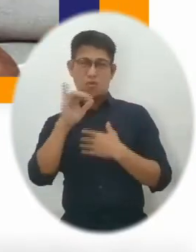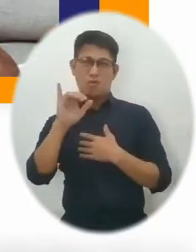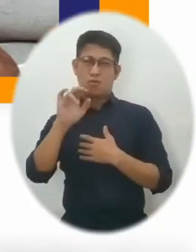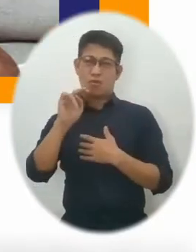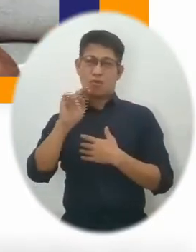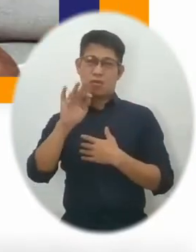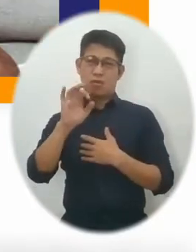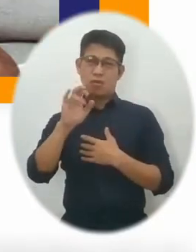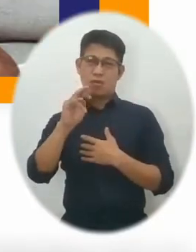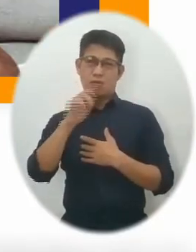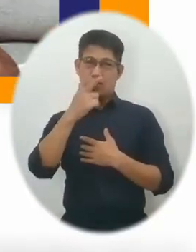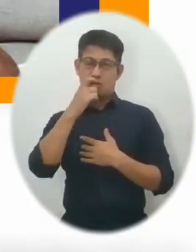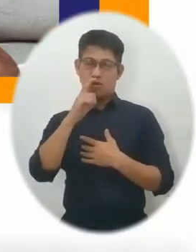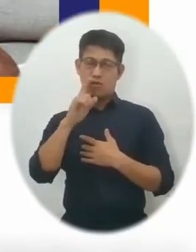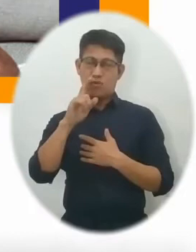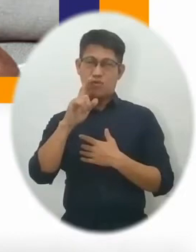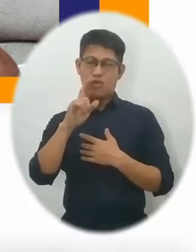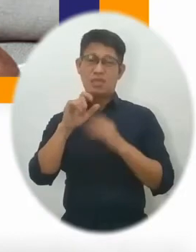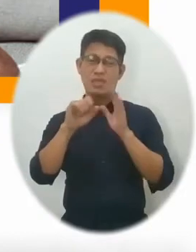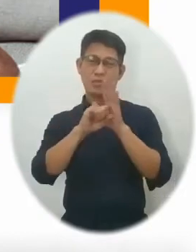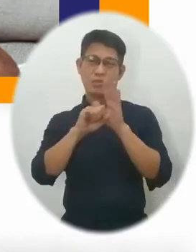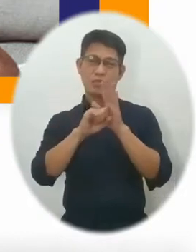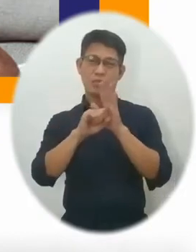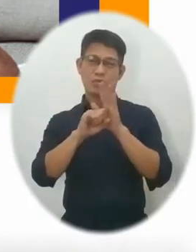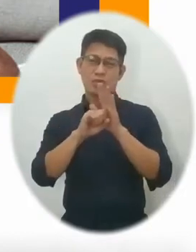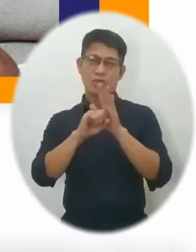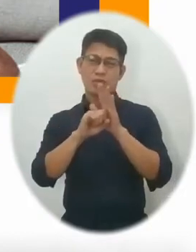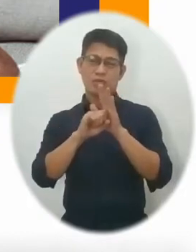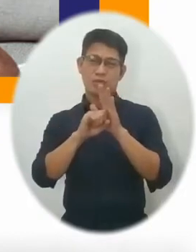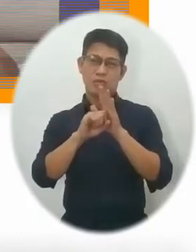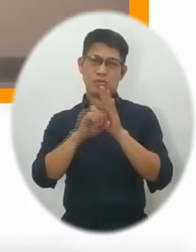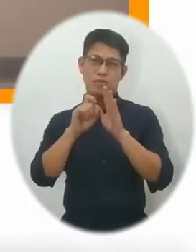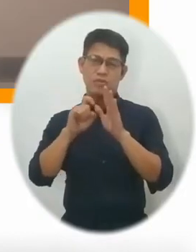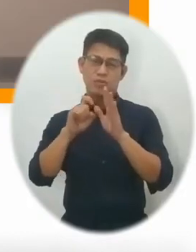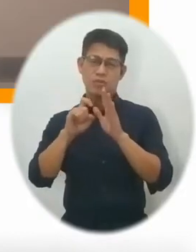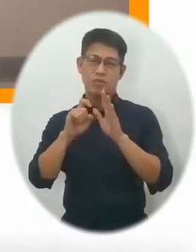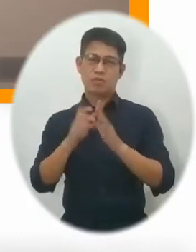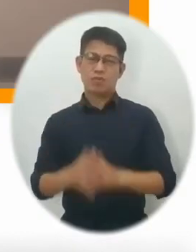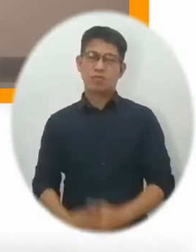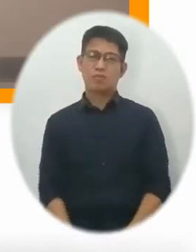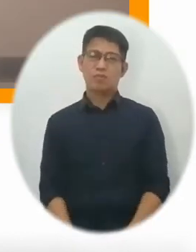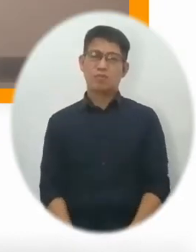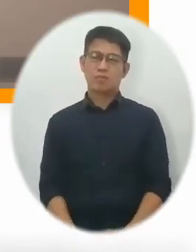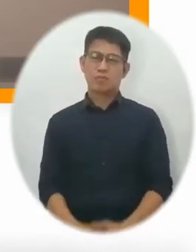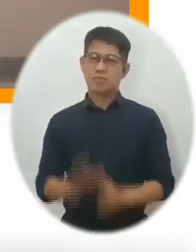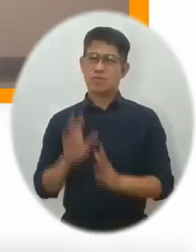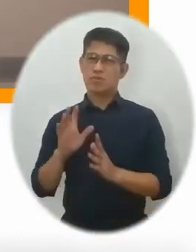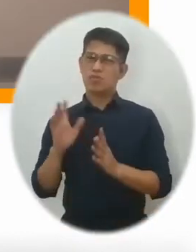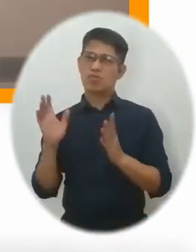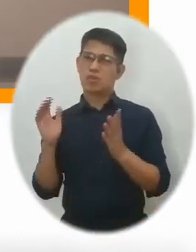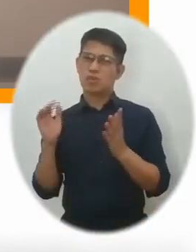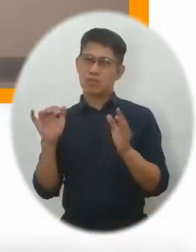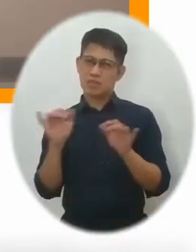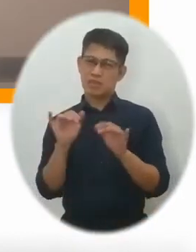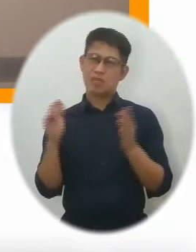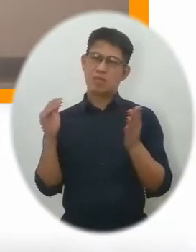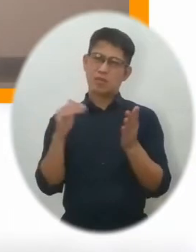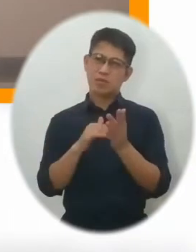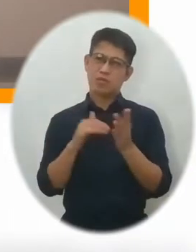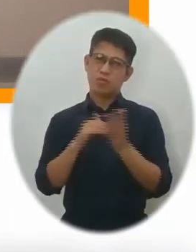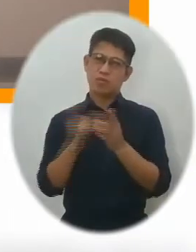mga komplikasyon ng pagkakaroon ng beta thalassemia at ang kanyang gamutan ng transfusion.